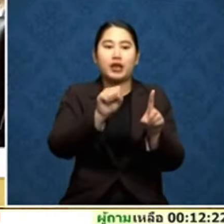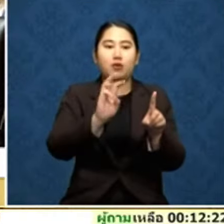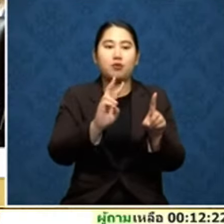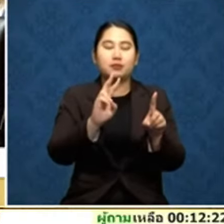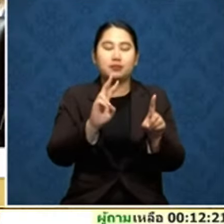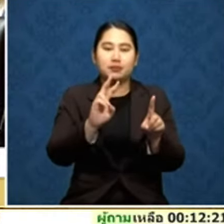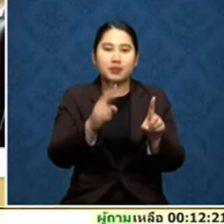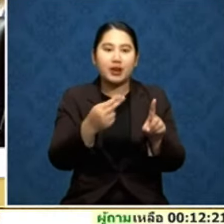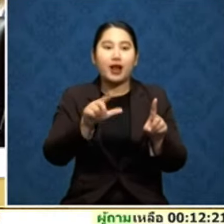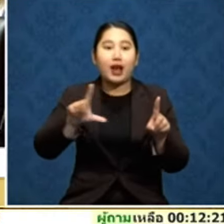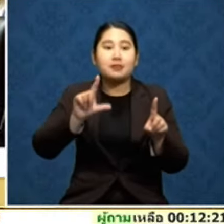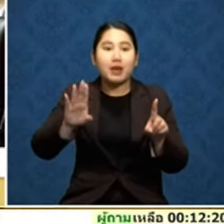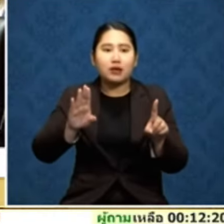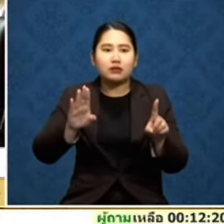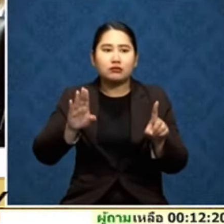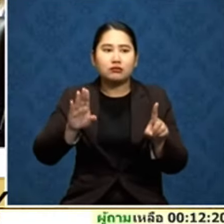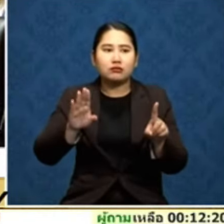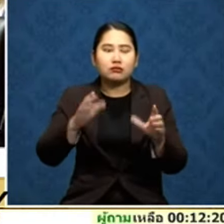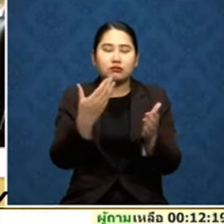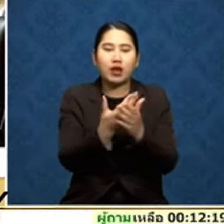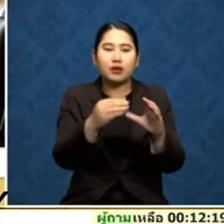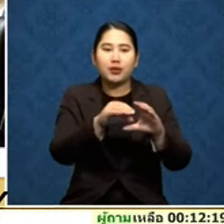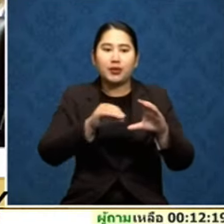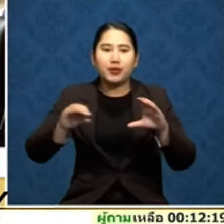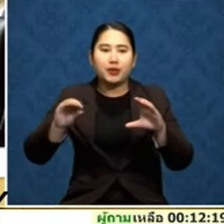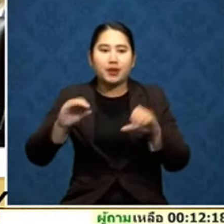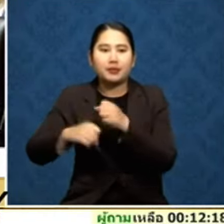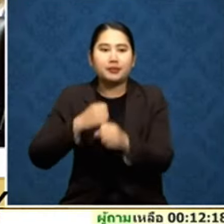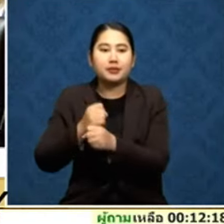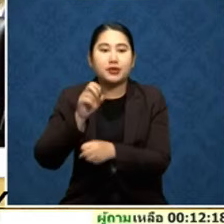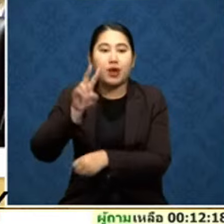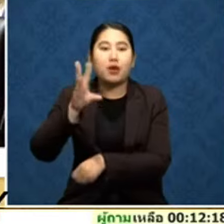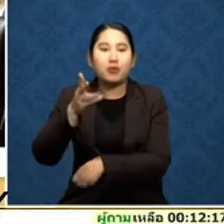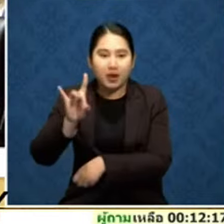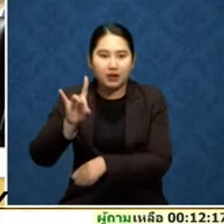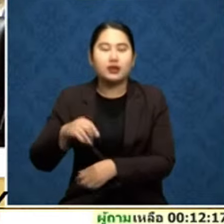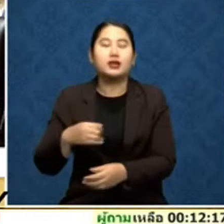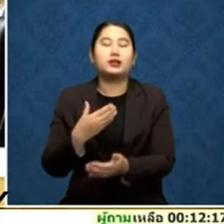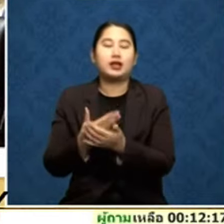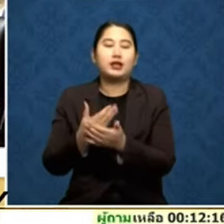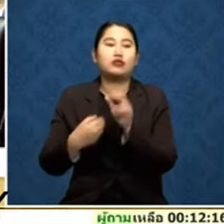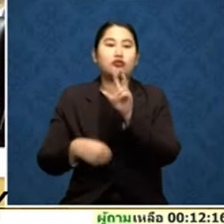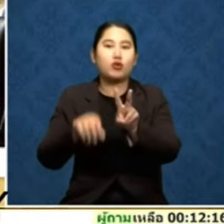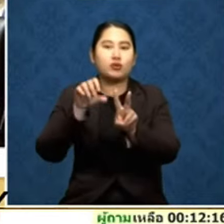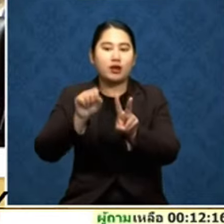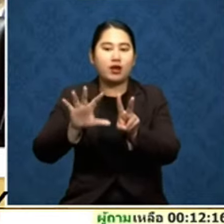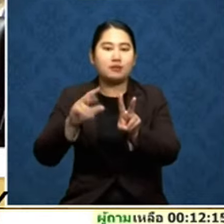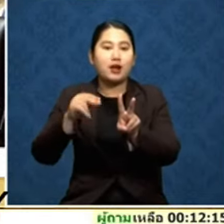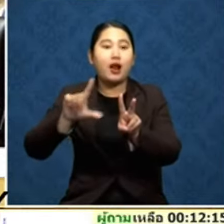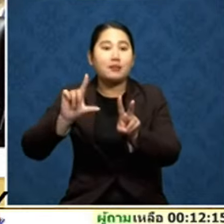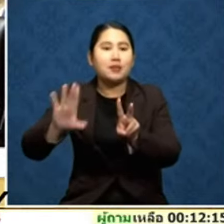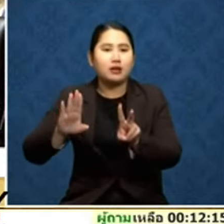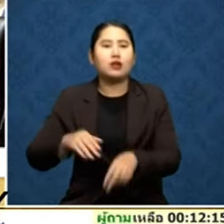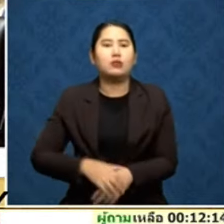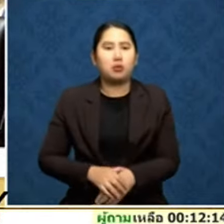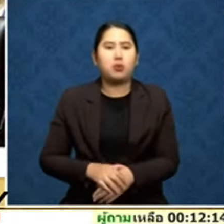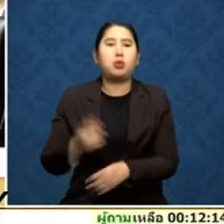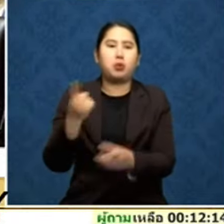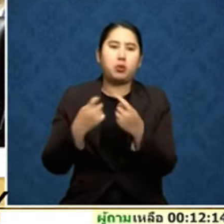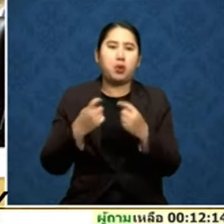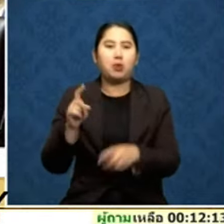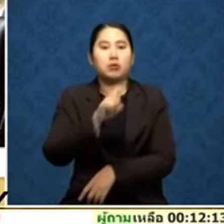าทที่เหลือจะไปใช้จากงบของปี68นะคะ 285,000 ล้านบาทคำถามที่ประชาชนสงสัย